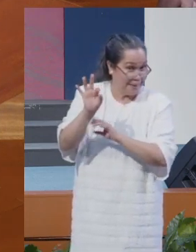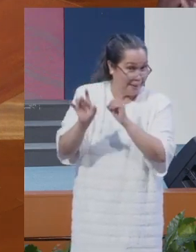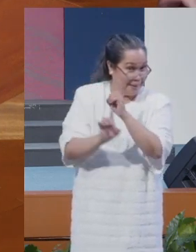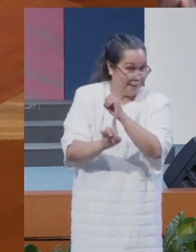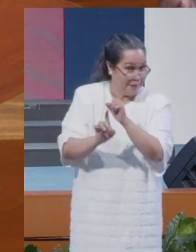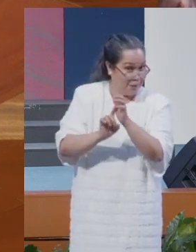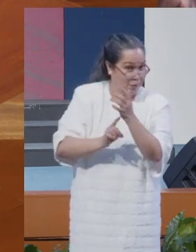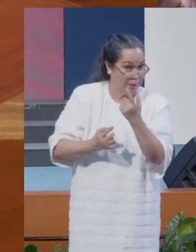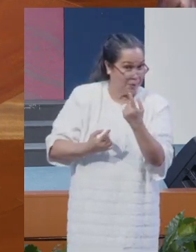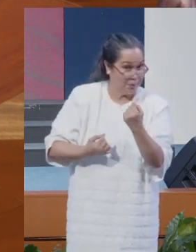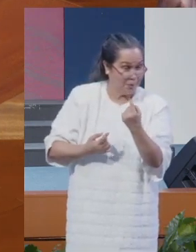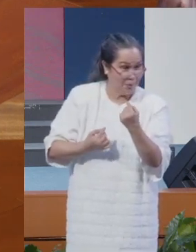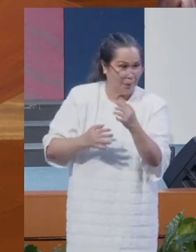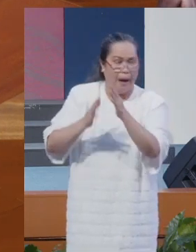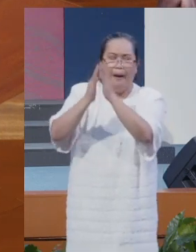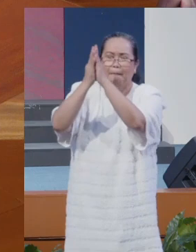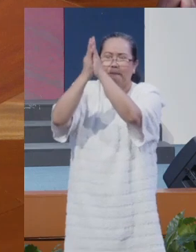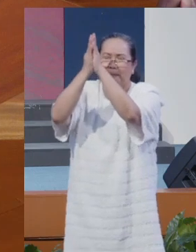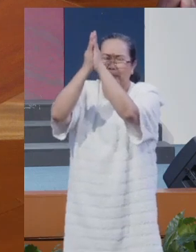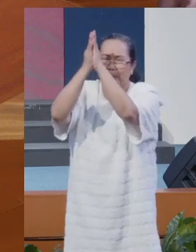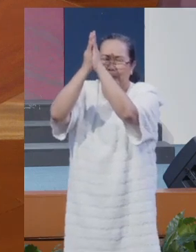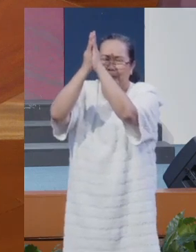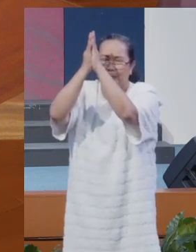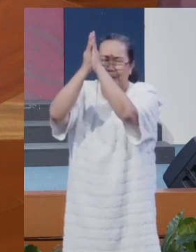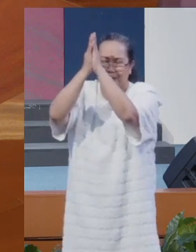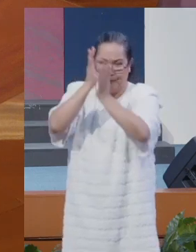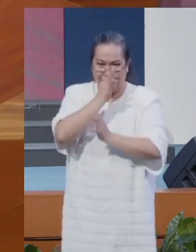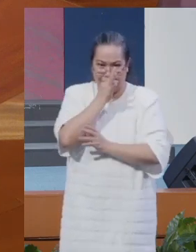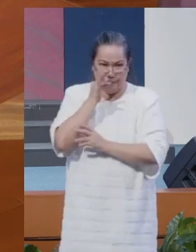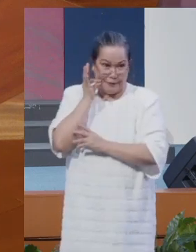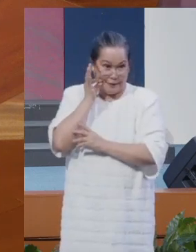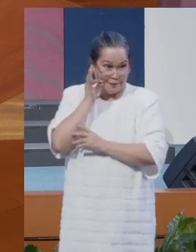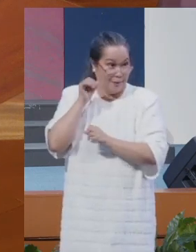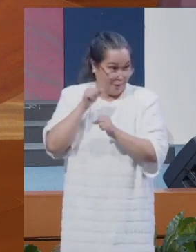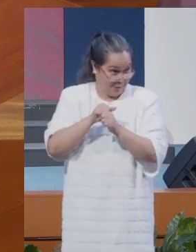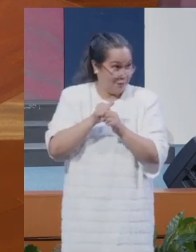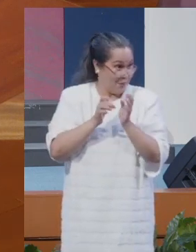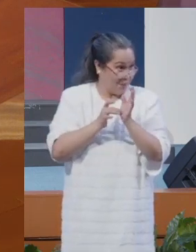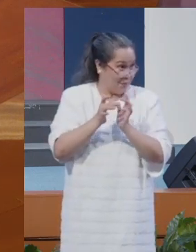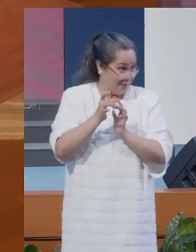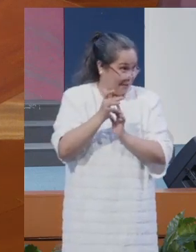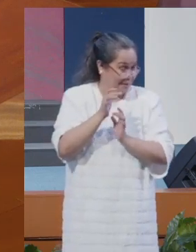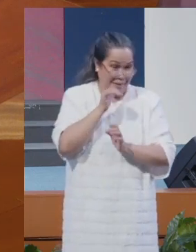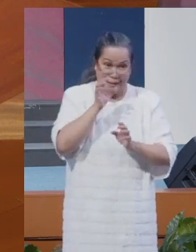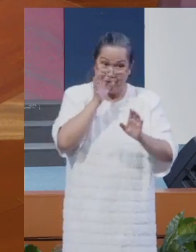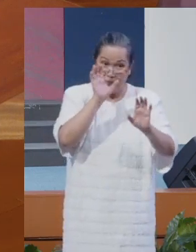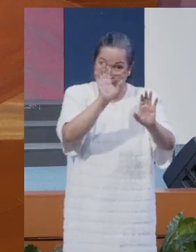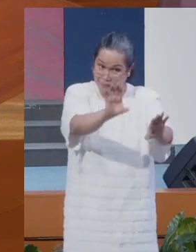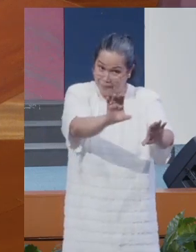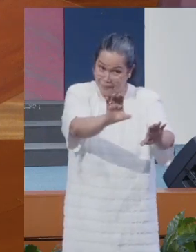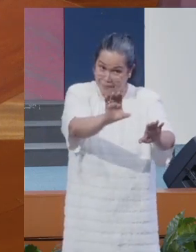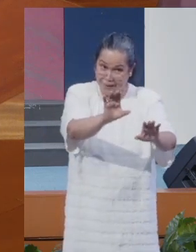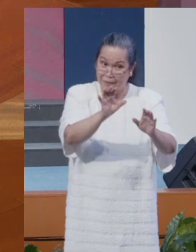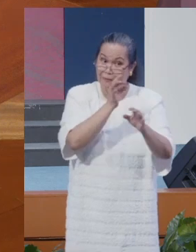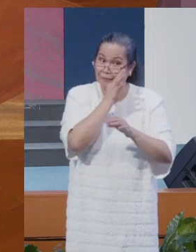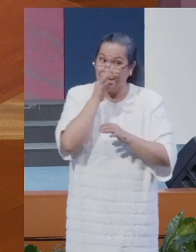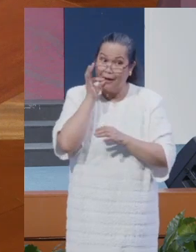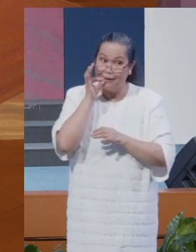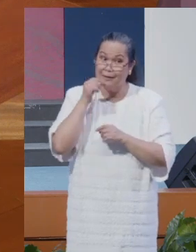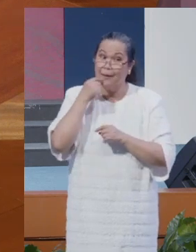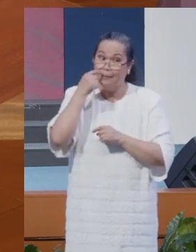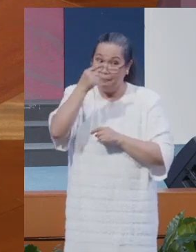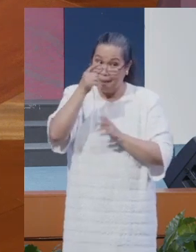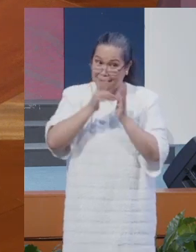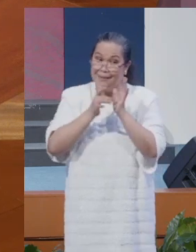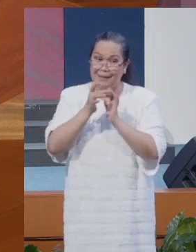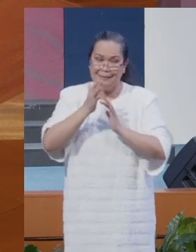mga elders? They prayed and they fasted. So, Jesus does not command fasting, but He commends